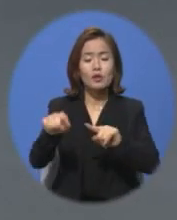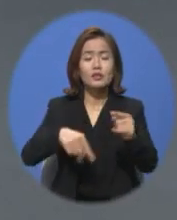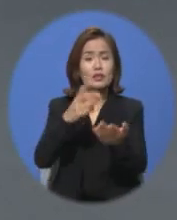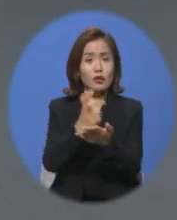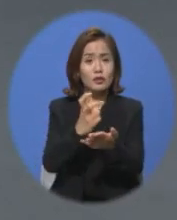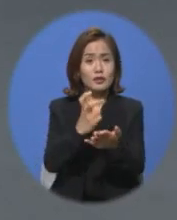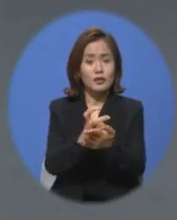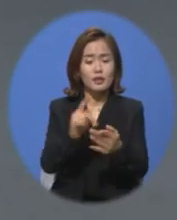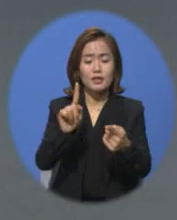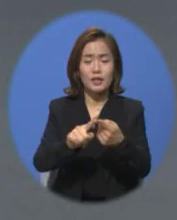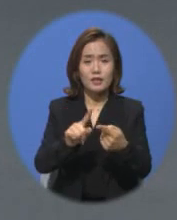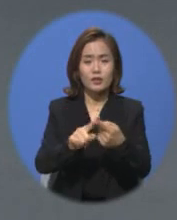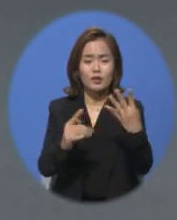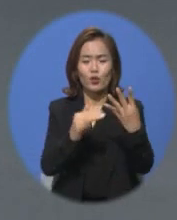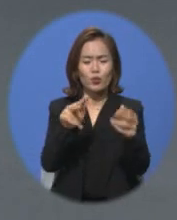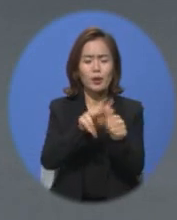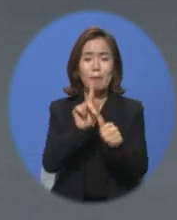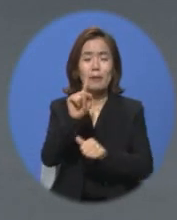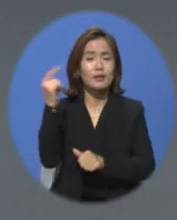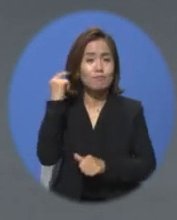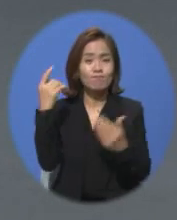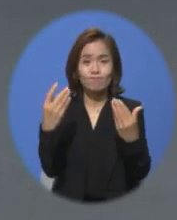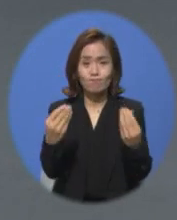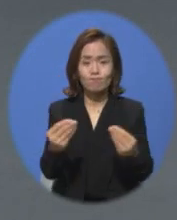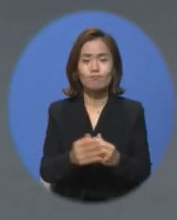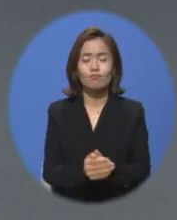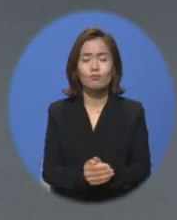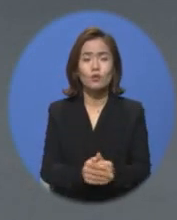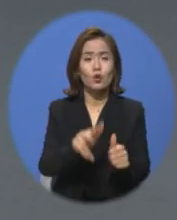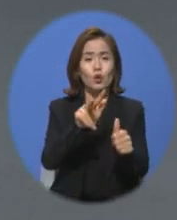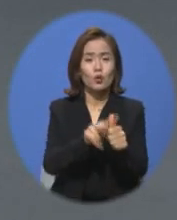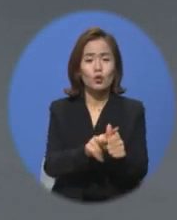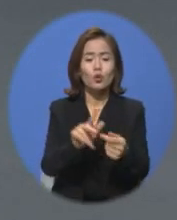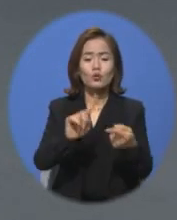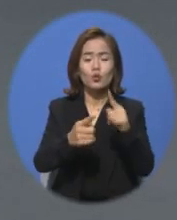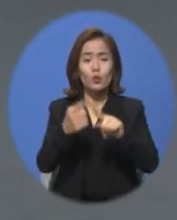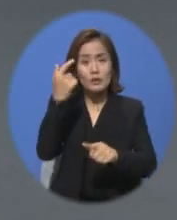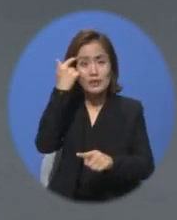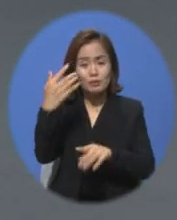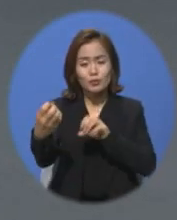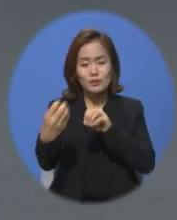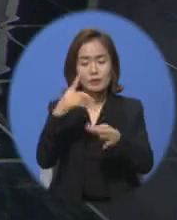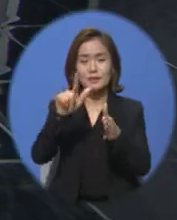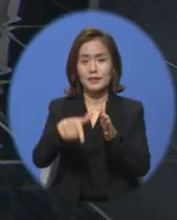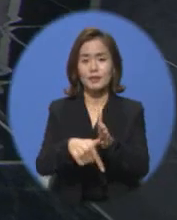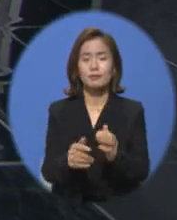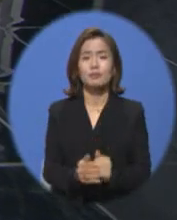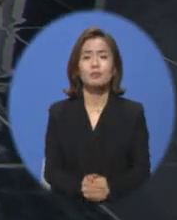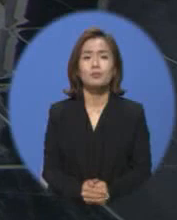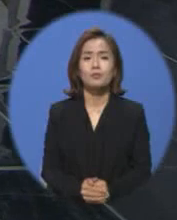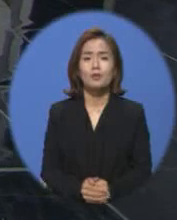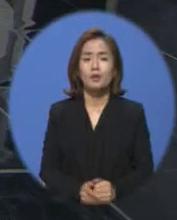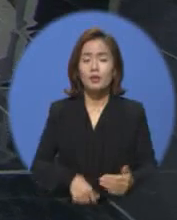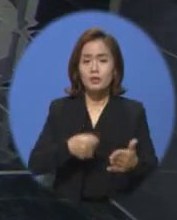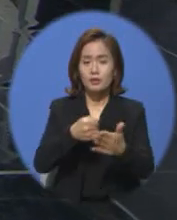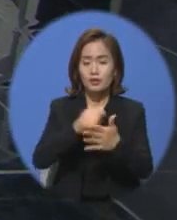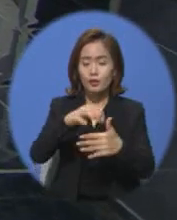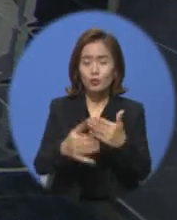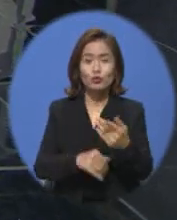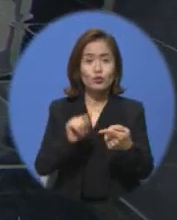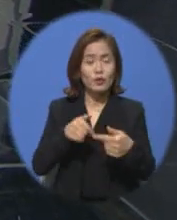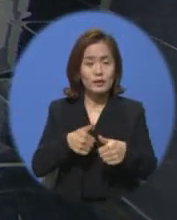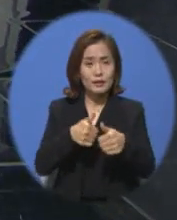광주역도시 재생사업의개발전략및정책에대해제시한견해를들었습니다.다음으로,후보자들 간의질의응답시간을진행하겠습니다 .예.이제정해진순서에따라